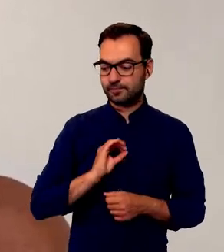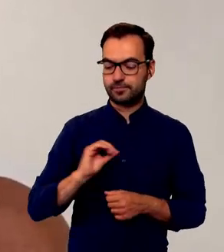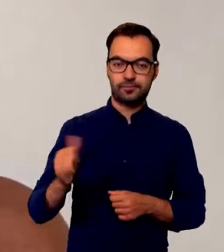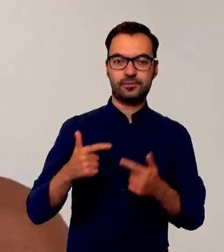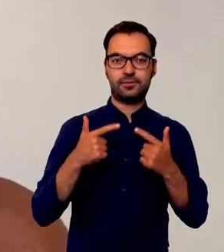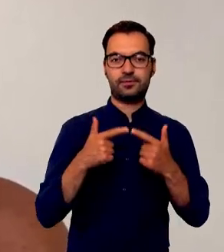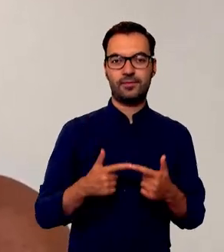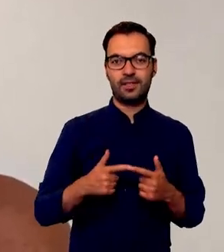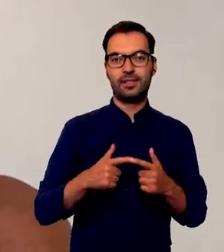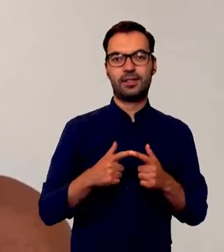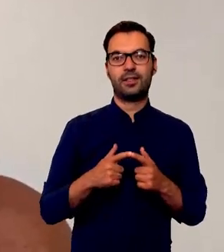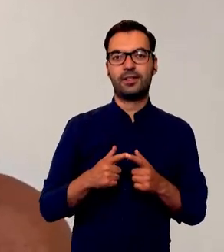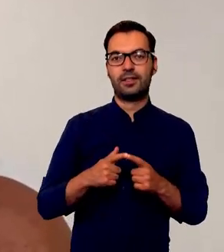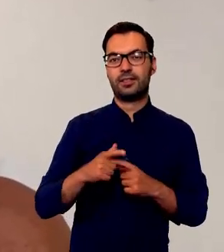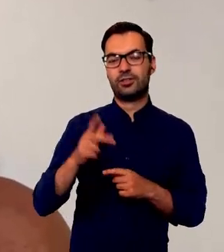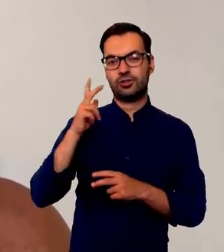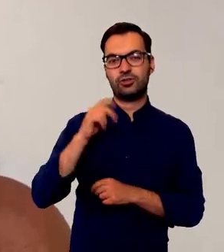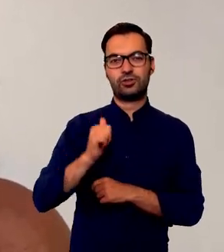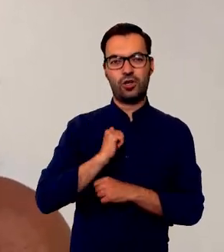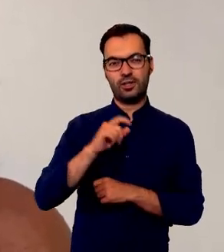idzie żołnierz z niemieckiej niewoli,